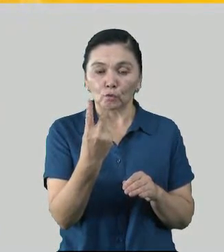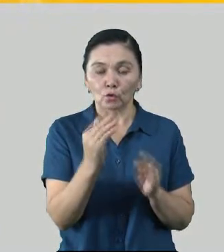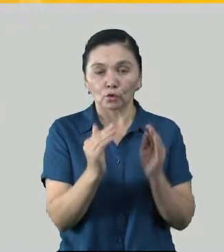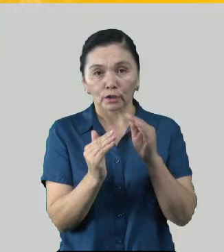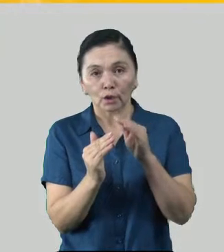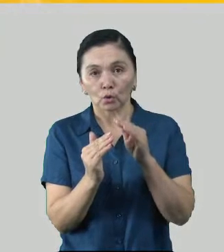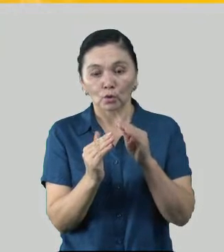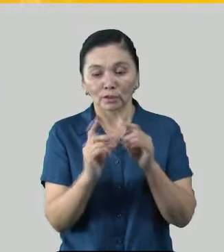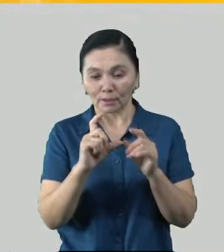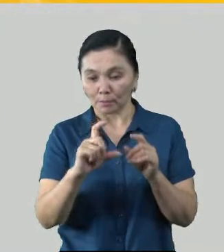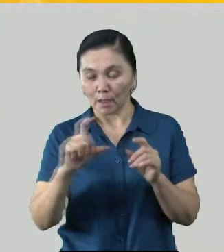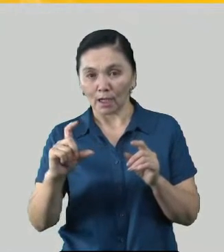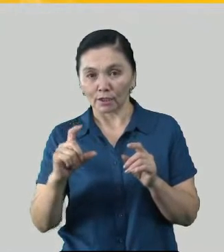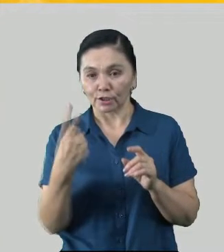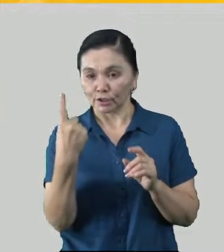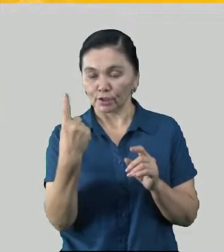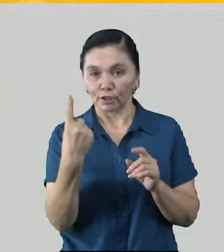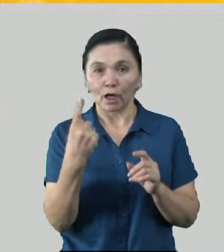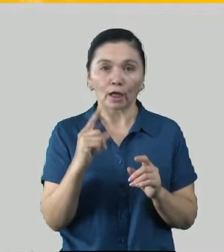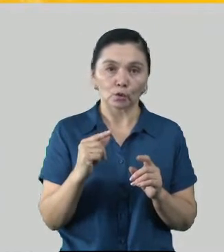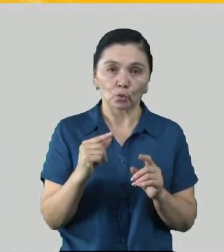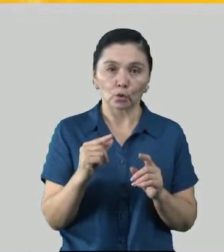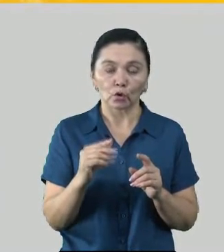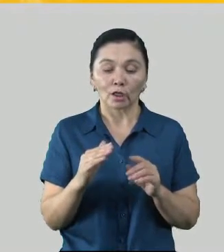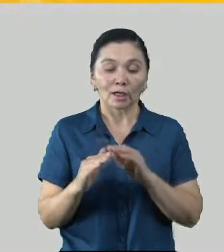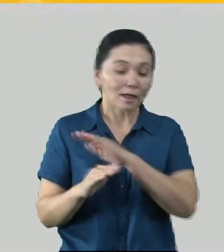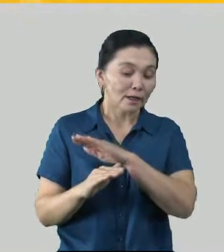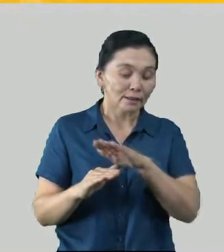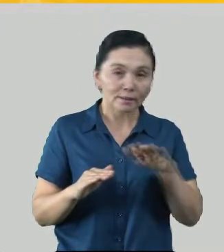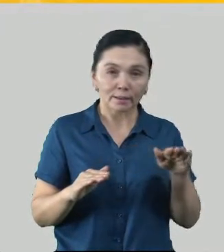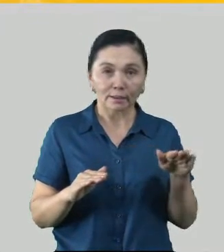палочек и одной горизонтальной.